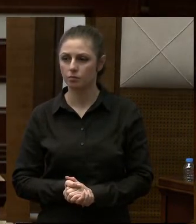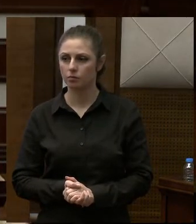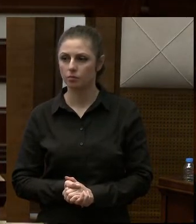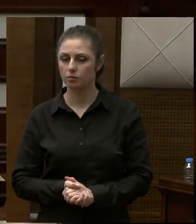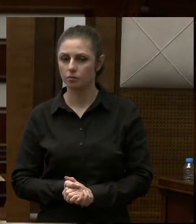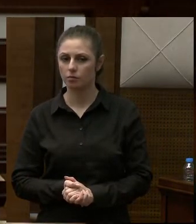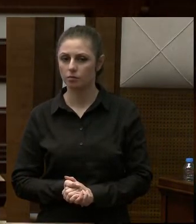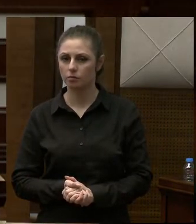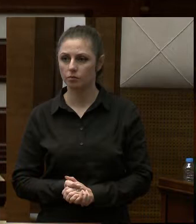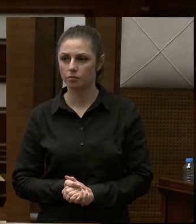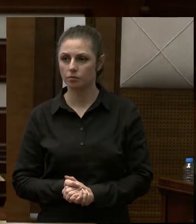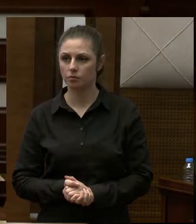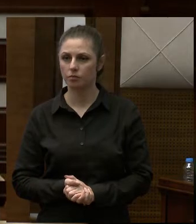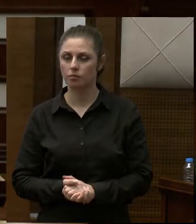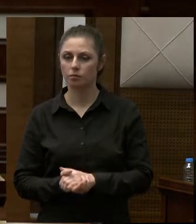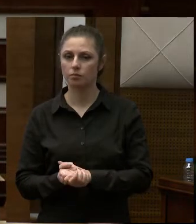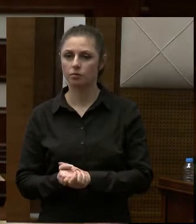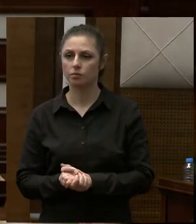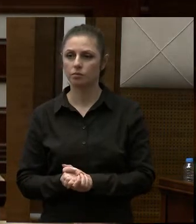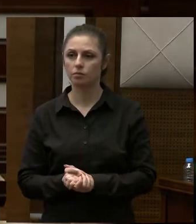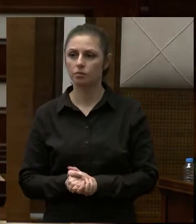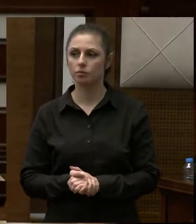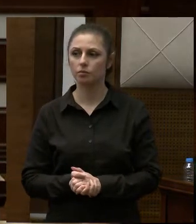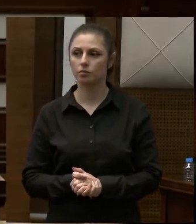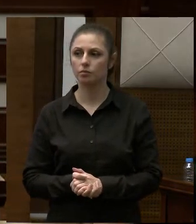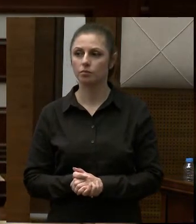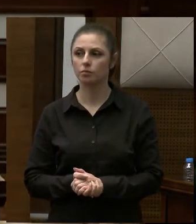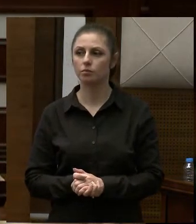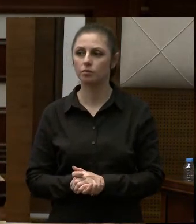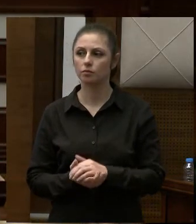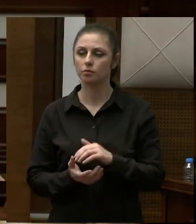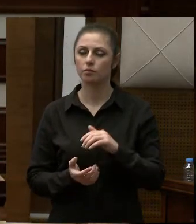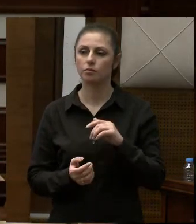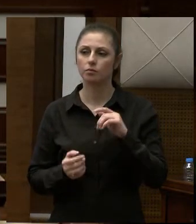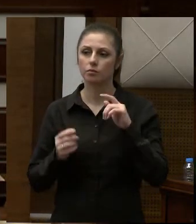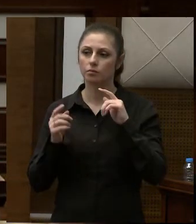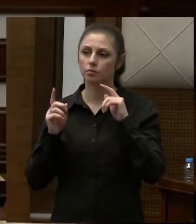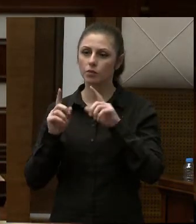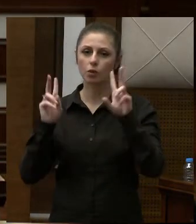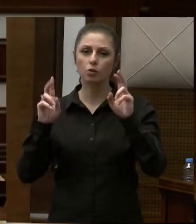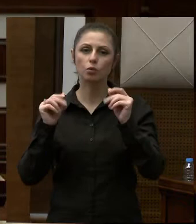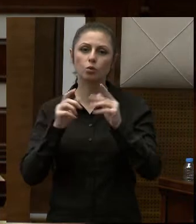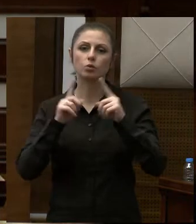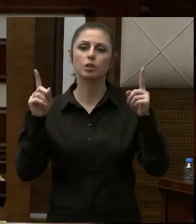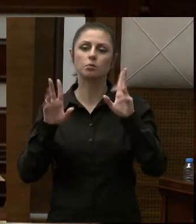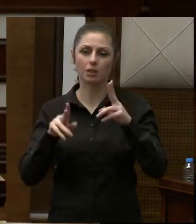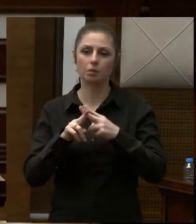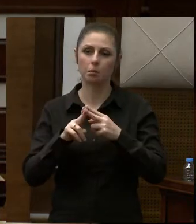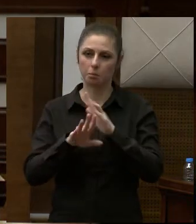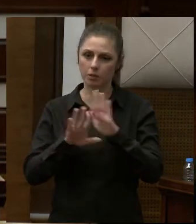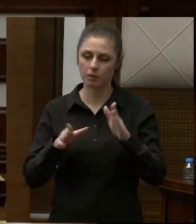Muhalefetin bu tip şeyler dikkatini çeker. Bu konular üzerinde fazla konuşulur. Ama fazla da konuşmaya gerek bırakmadan arkadaşlar bu işi hızlıca